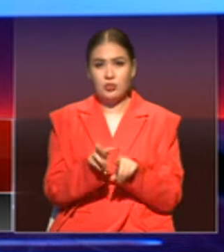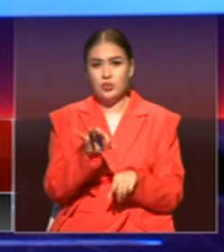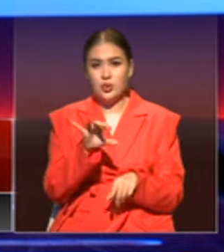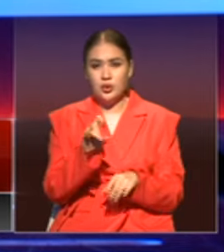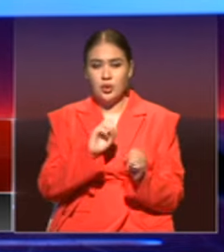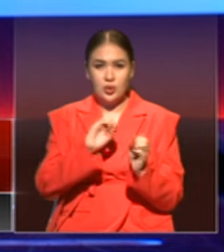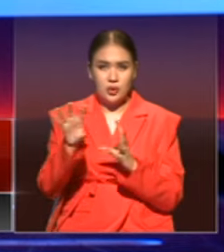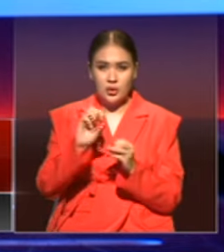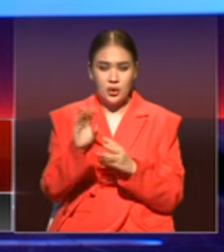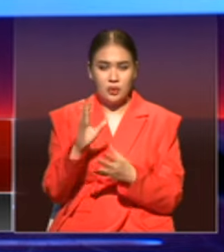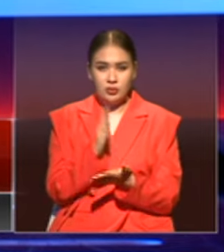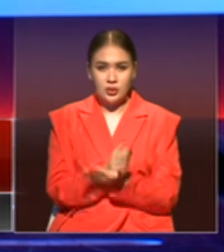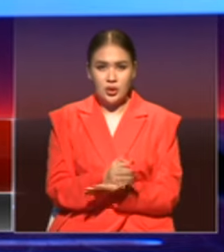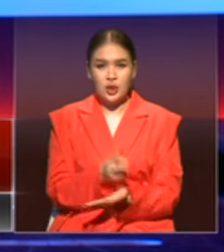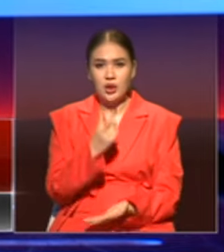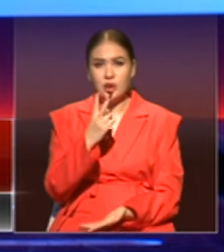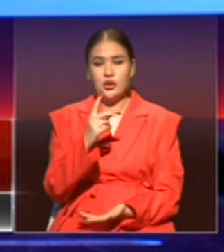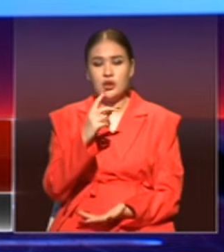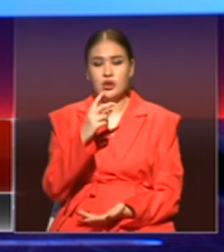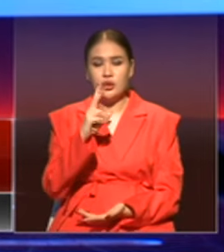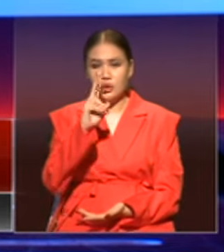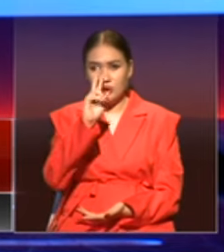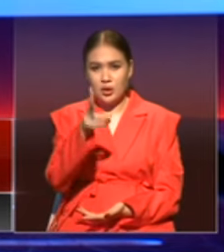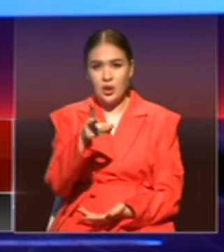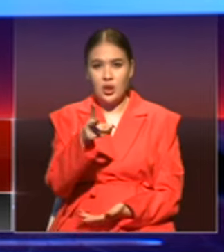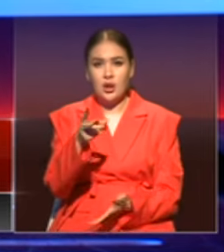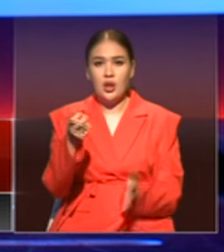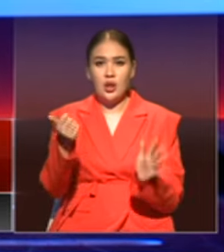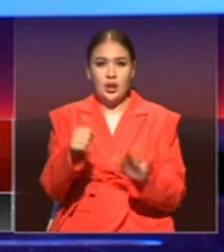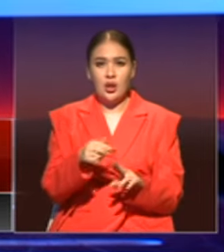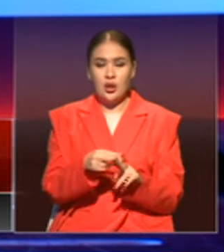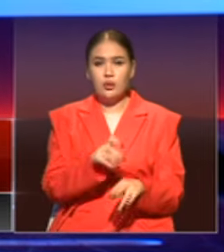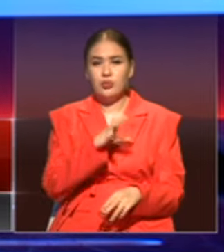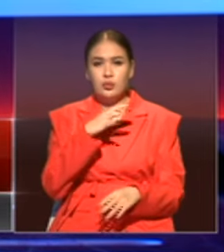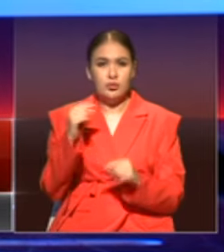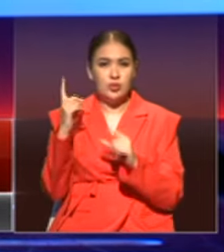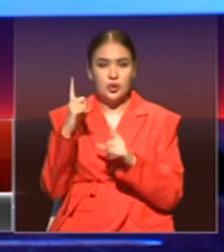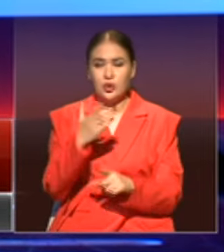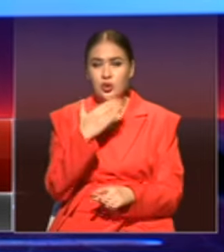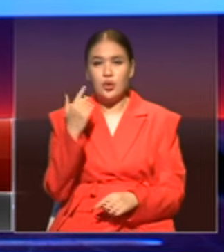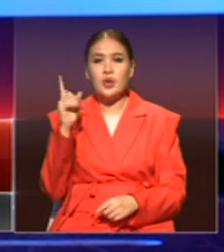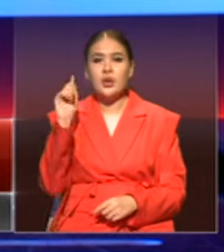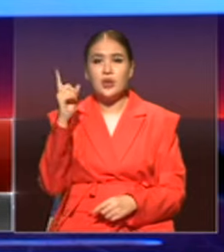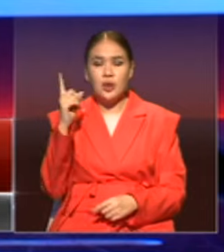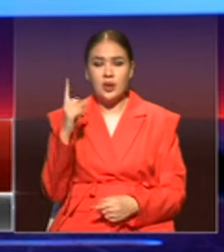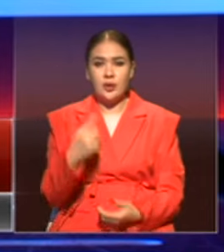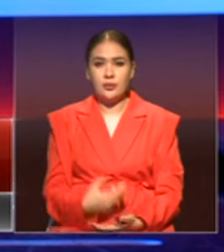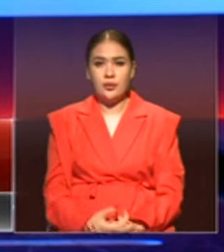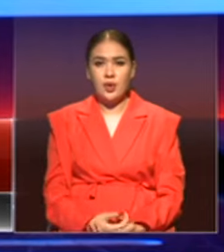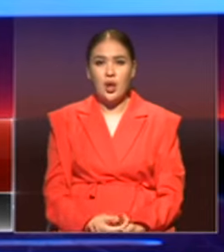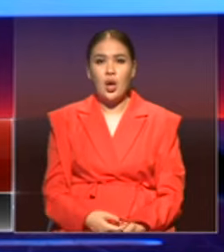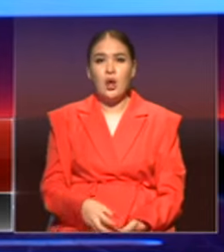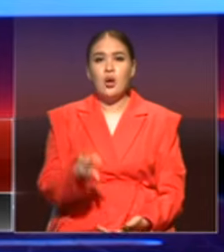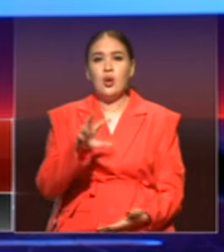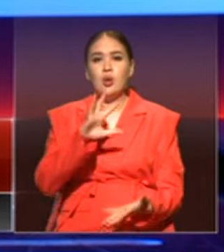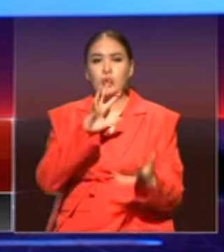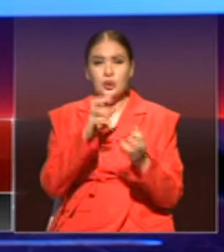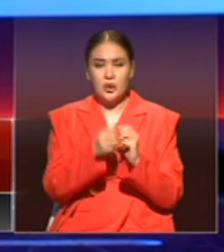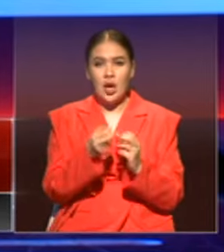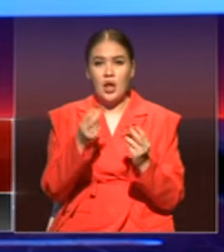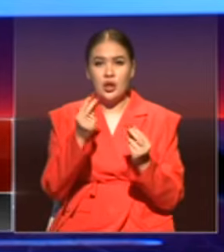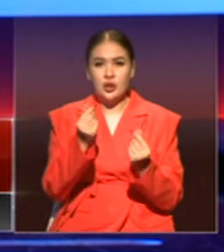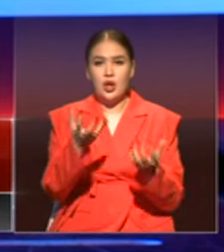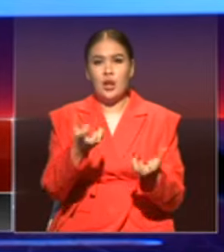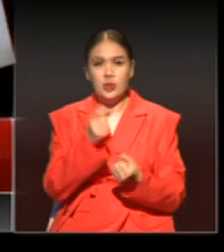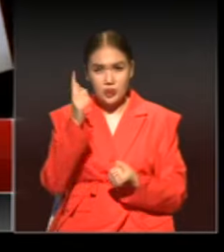жүр. 2,5 жылдан бері біз ешқандай көлікті утилизациялаған жоқпыз, солай ма? Неге? Утилизацияға ақшаны алғанды білеміз, жойғанды